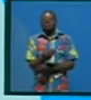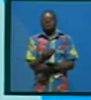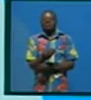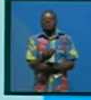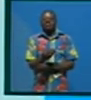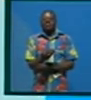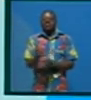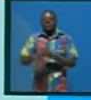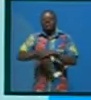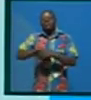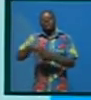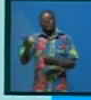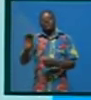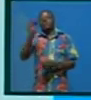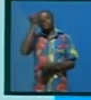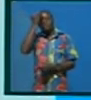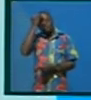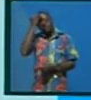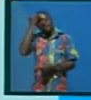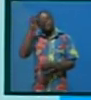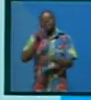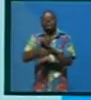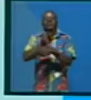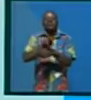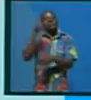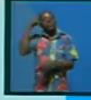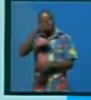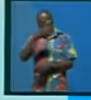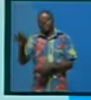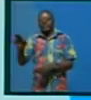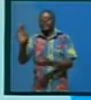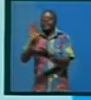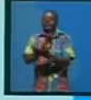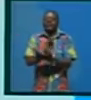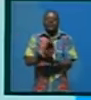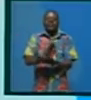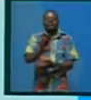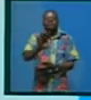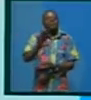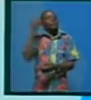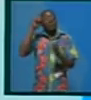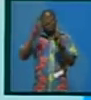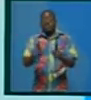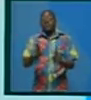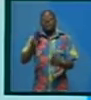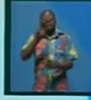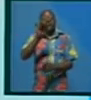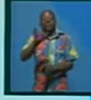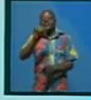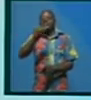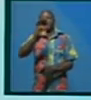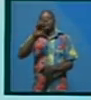Sortie officielle sur les écrans burkinabè de la deuxième œuvre cinématographique du réalisateur Yacouba Napon, dit